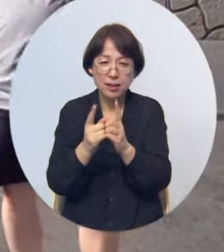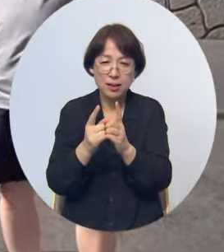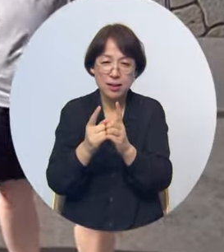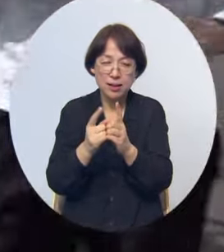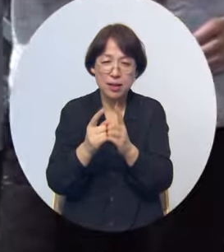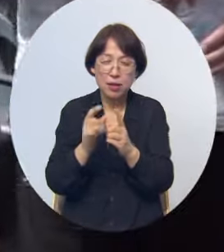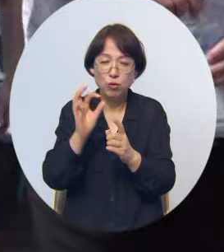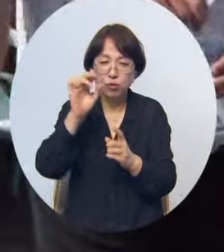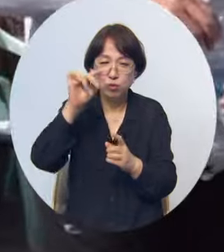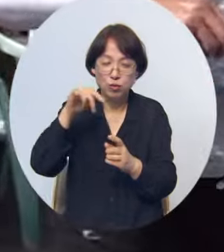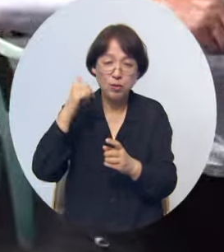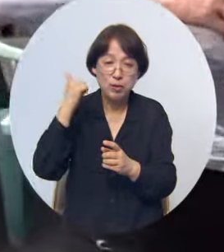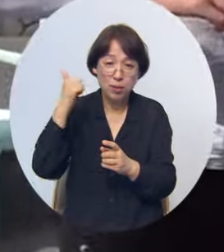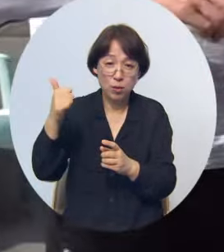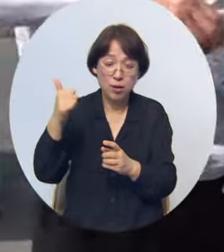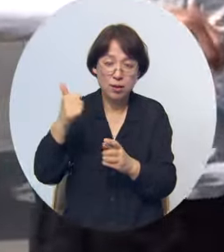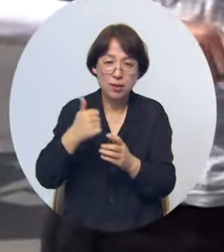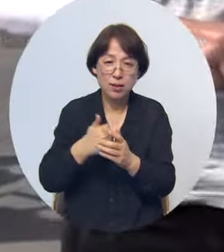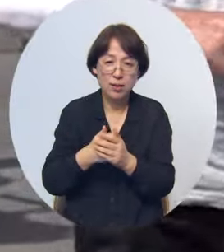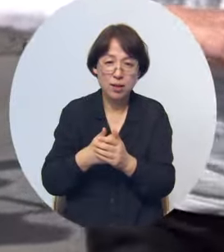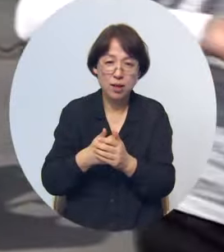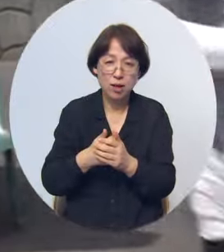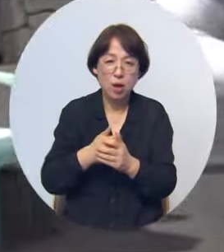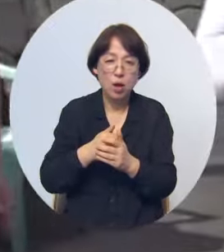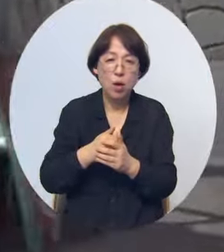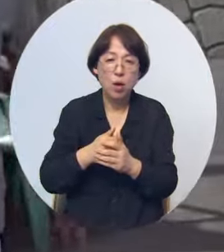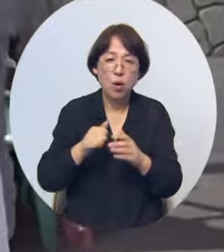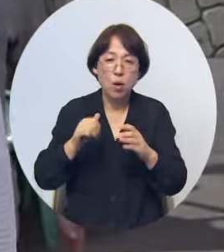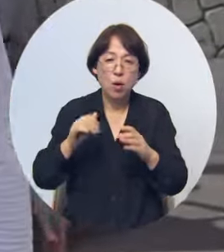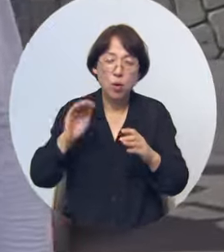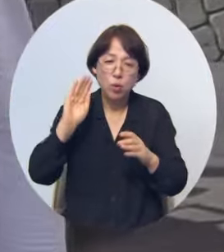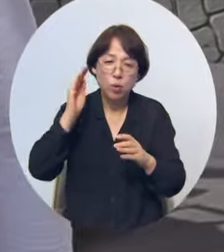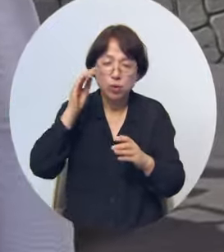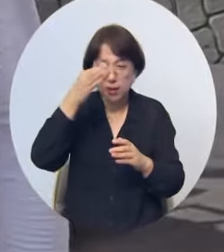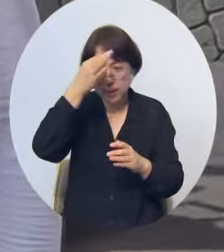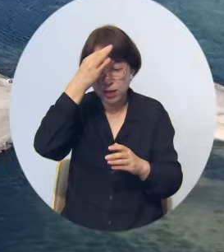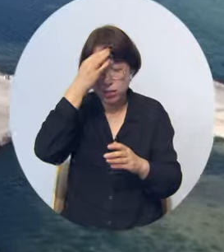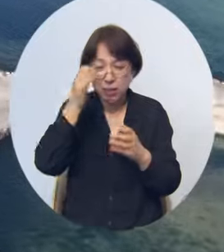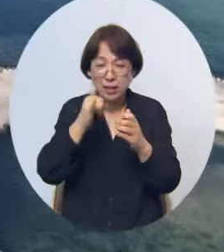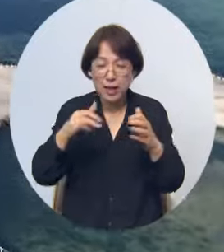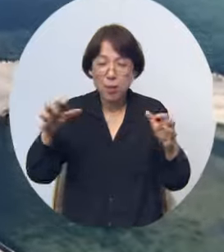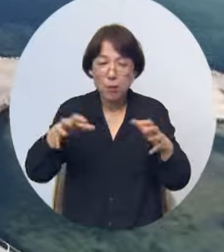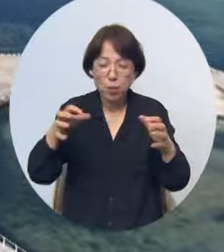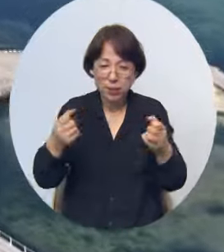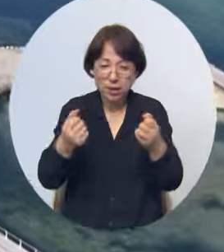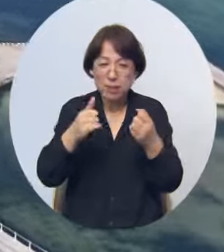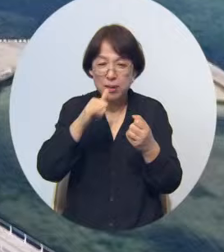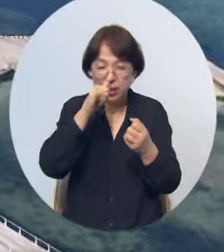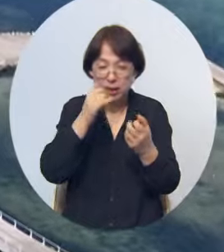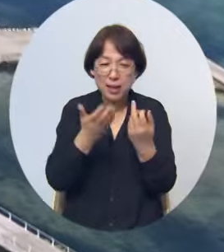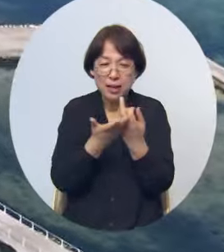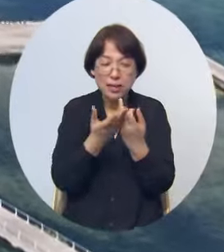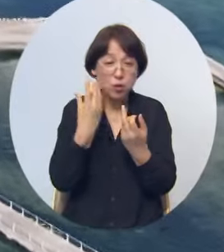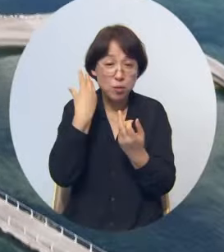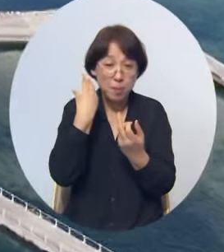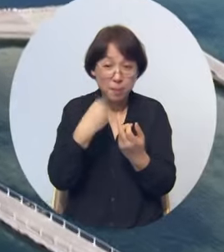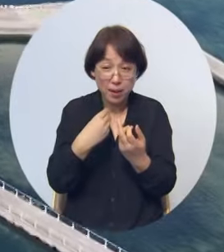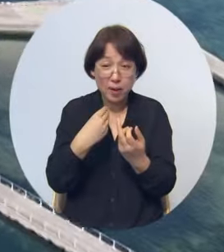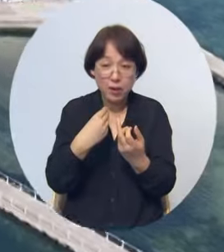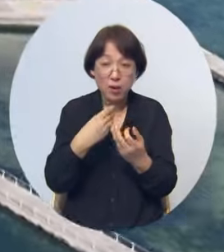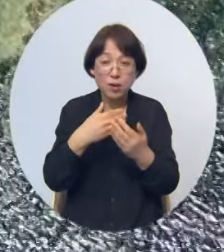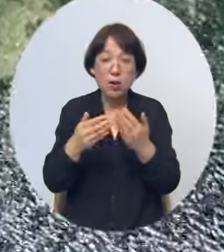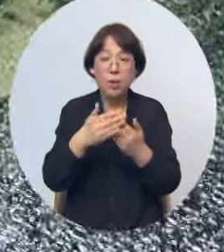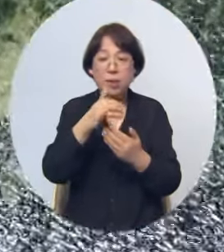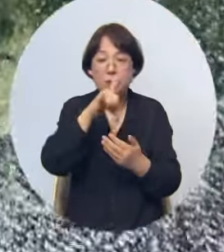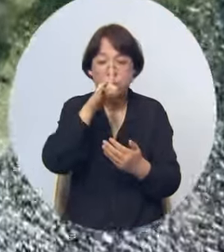줄고 지역이 소멸하는 오늘날 예술은 사람을 모으는 힘을 가지고 있다며 제주의 매력을 국내외 관광객들이 체감할